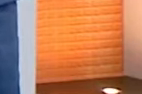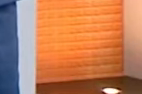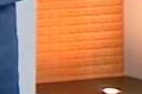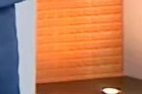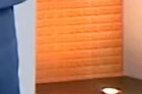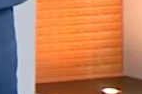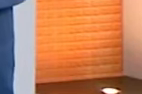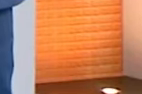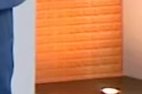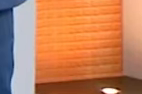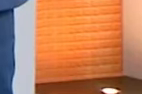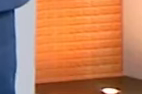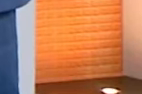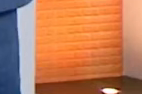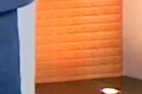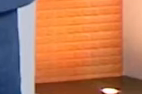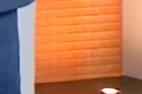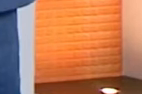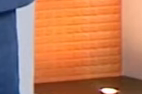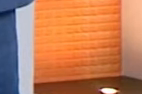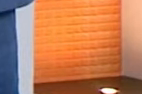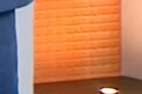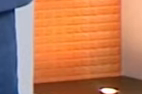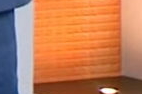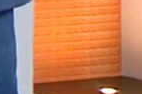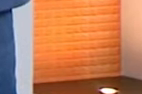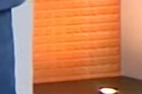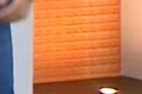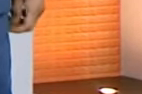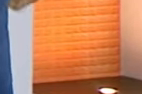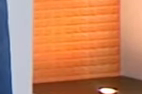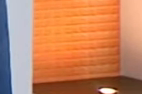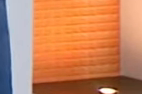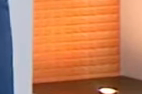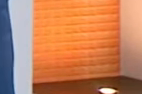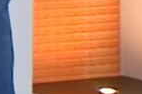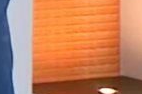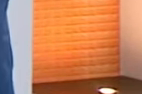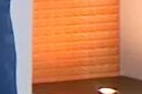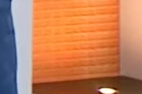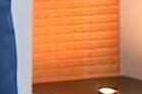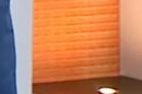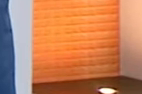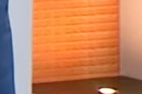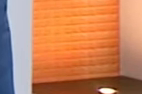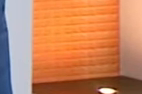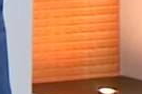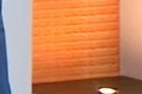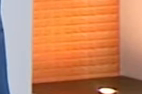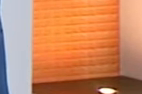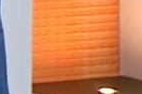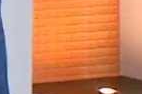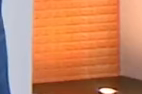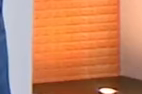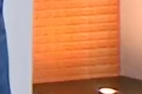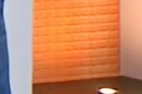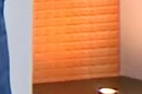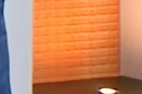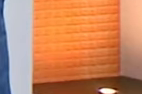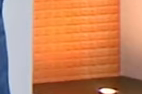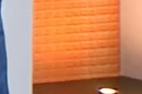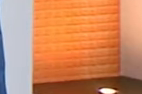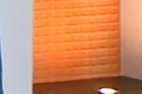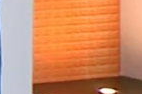Igan, mauna ka sa mga balita. Mag-subscribe sa GMA Integrated News sa YouTube. Sa mga kapuso abroad, subaybayan nyo kami sa